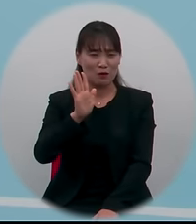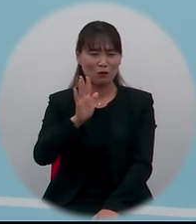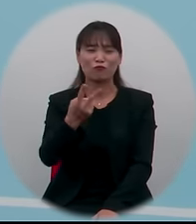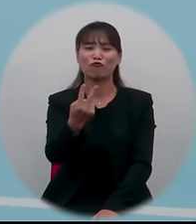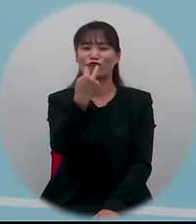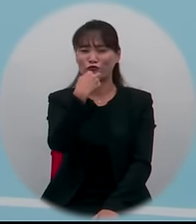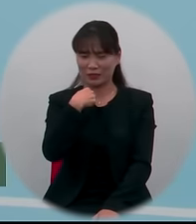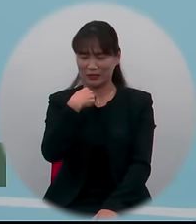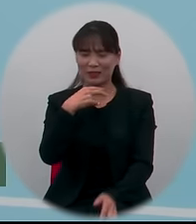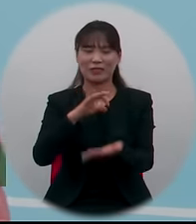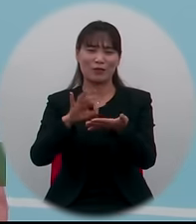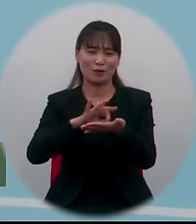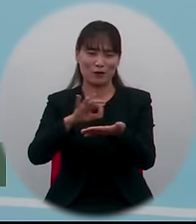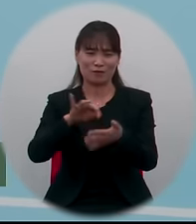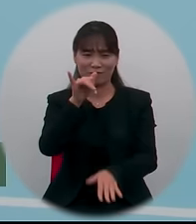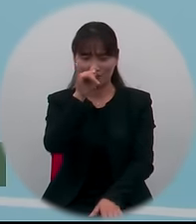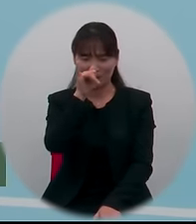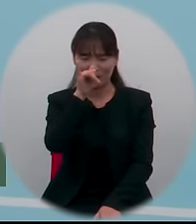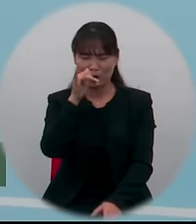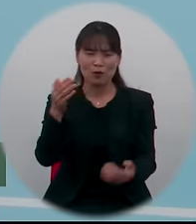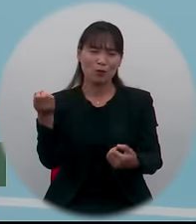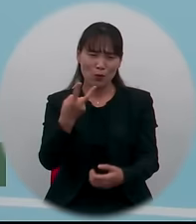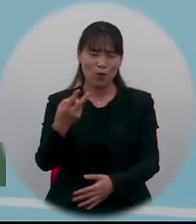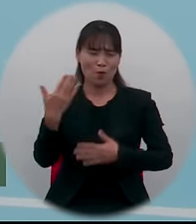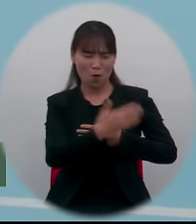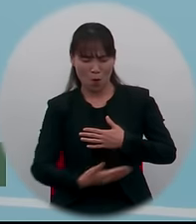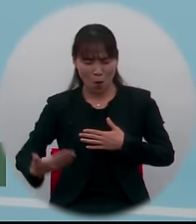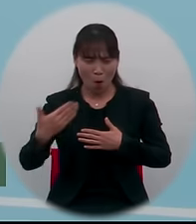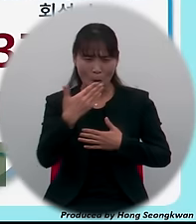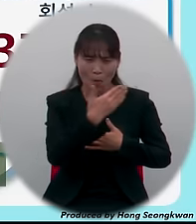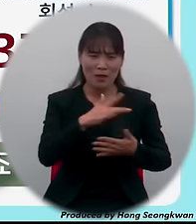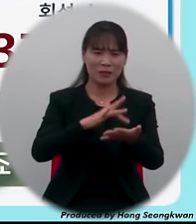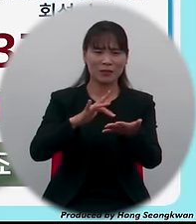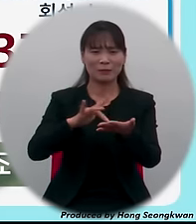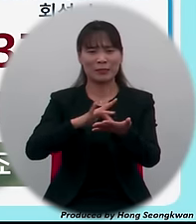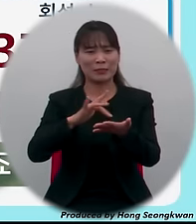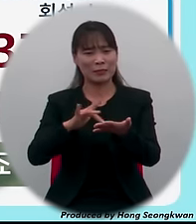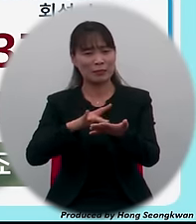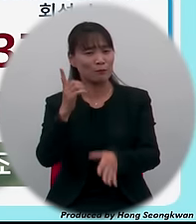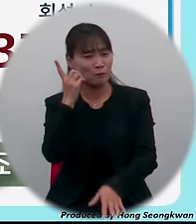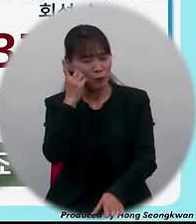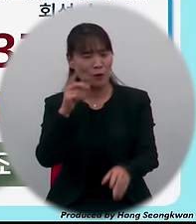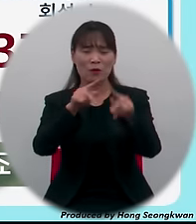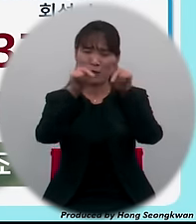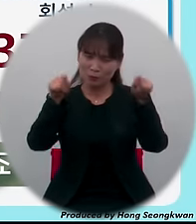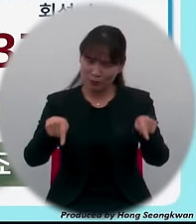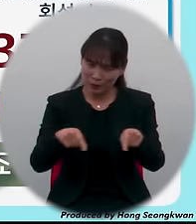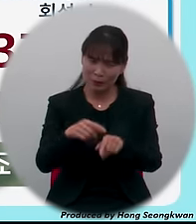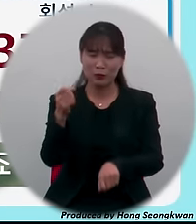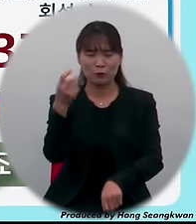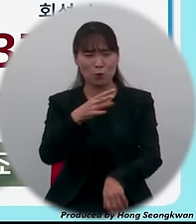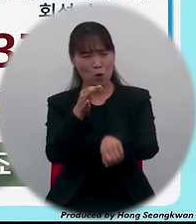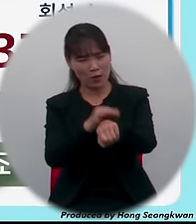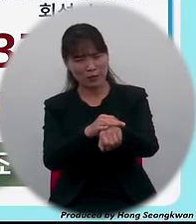이해하시면 되겠습니다 거기다가 온몸에 스마트 디바이스를 두르고 다니는 시대가 되었어요 스마트폰과 태블릿 PC 와치와